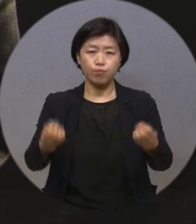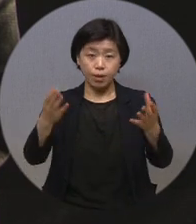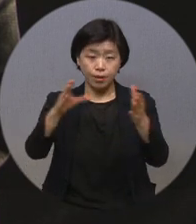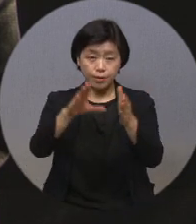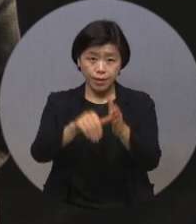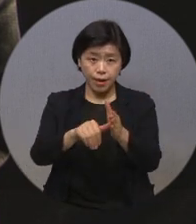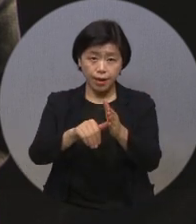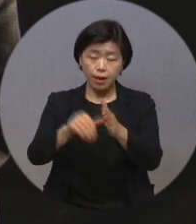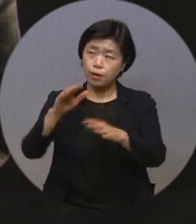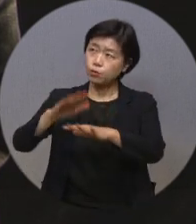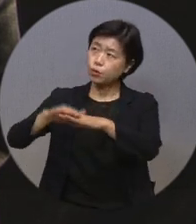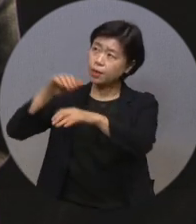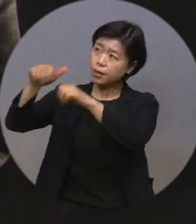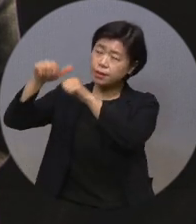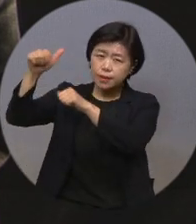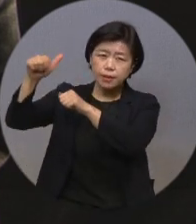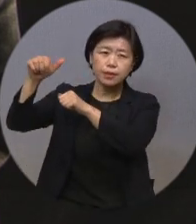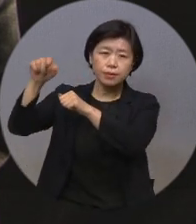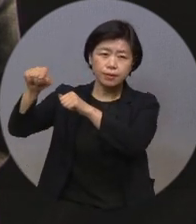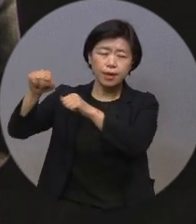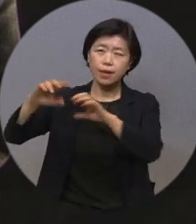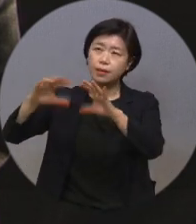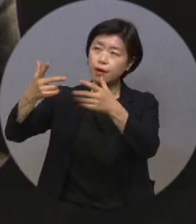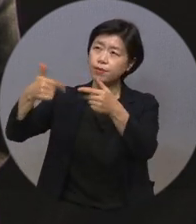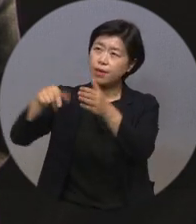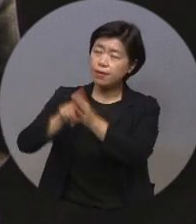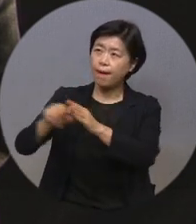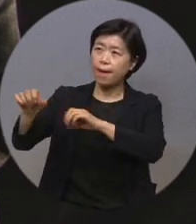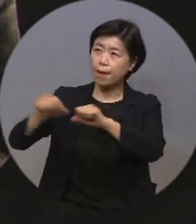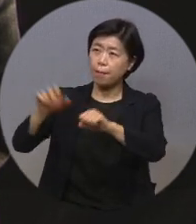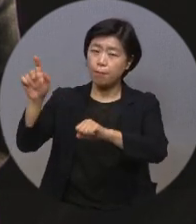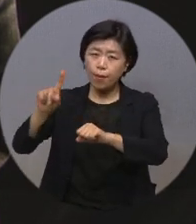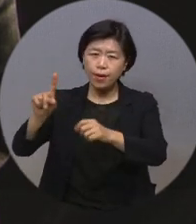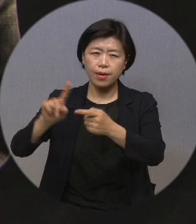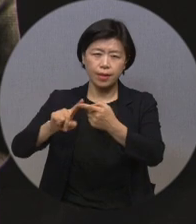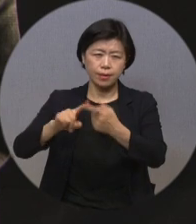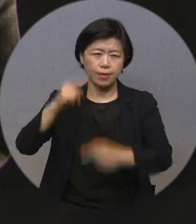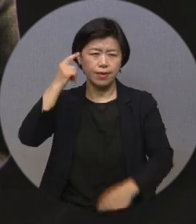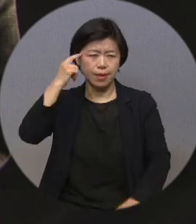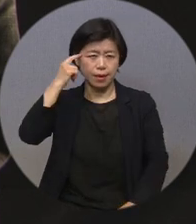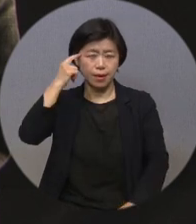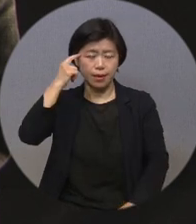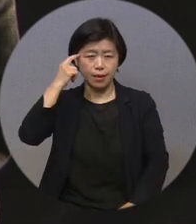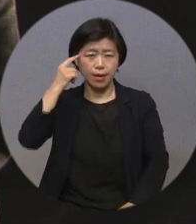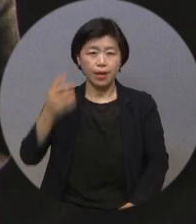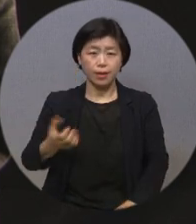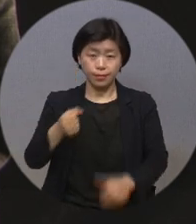가면서 국기를 사랑할 줄 알아야 된다고 생각해 때문입니다.